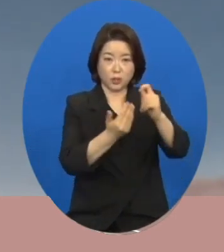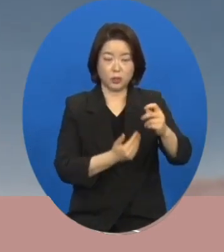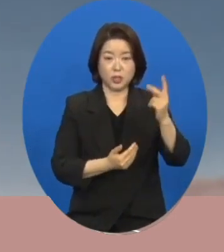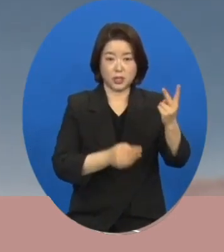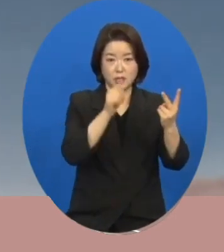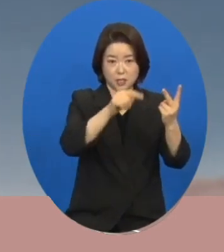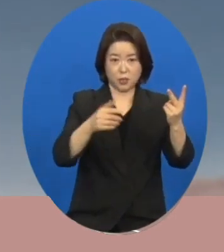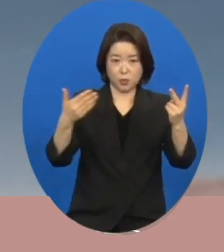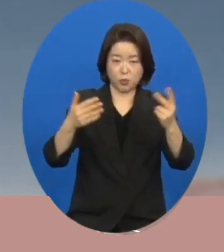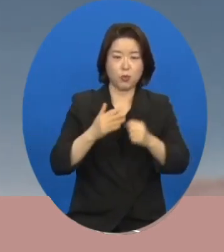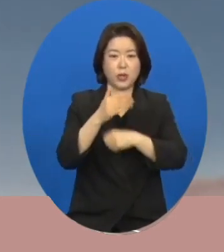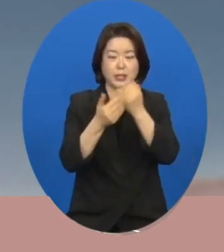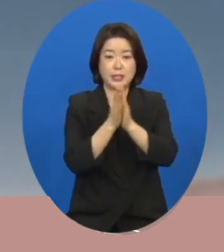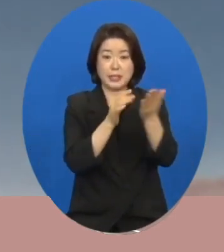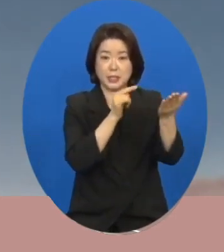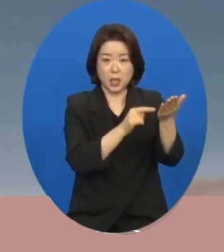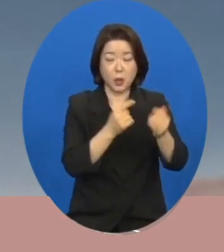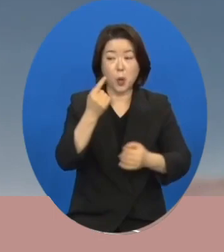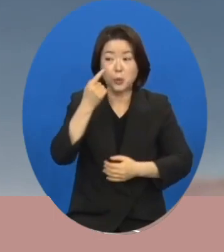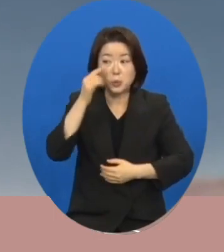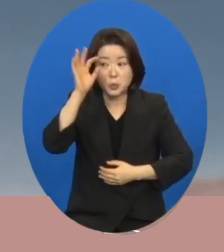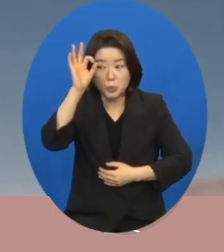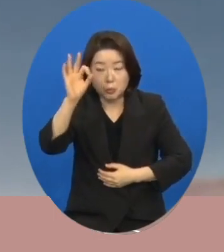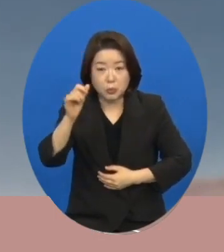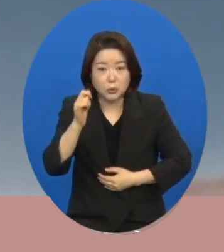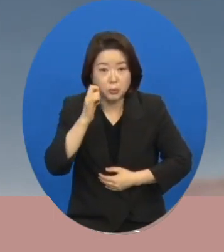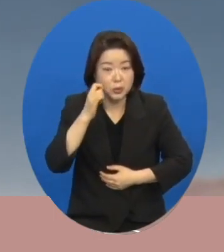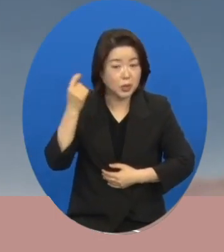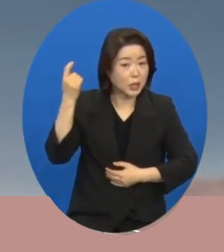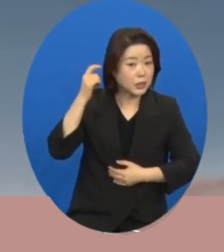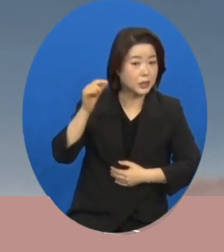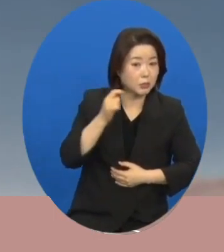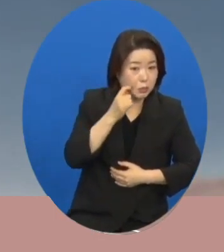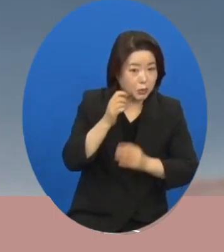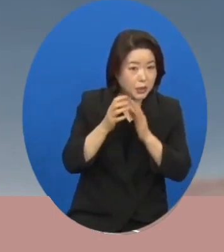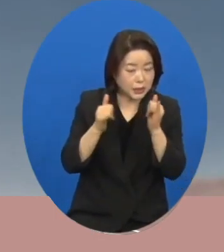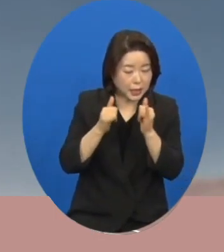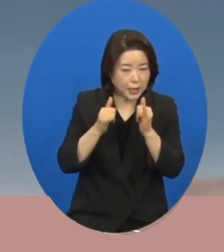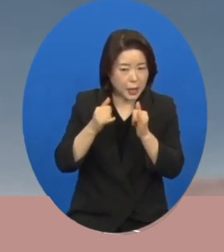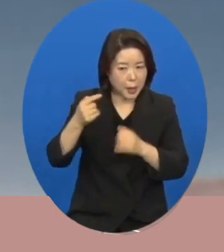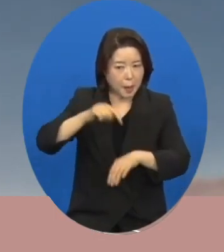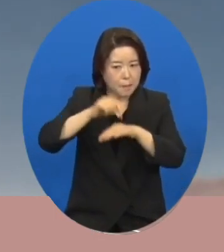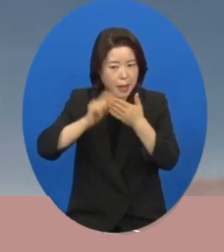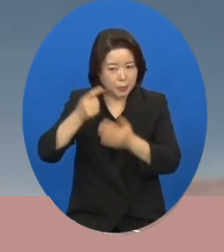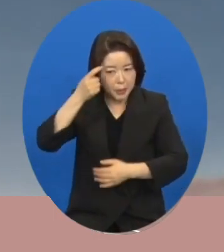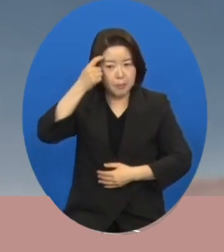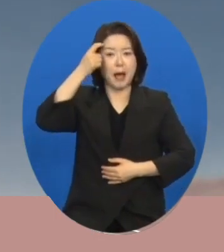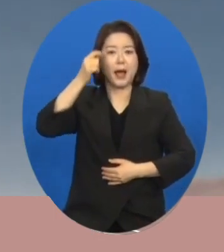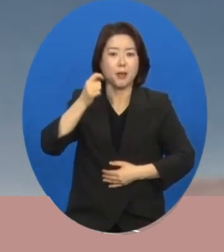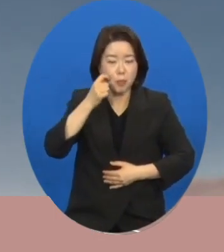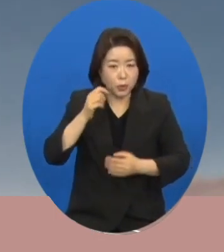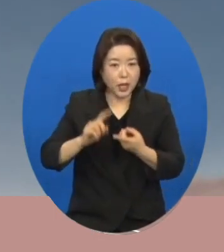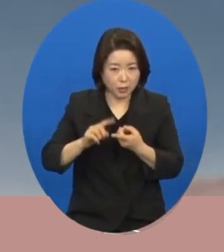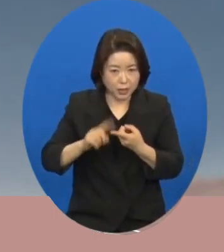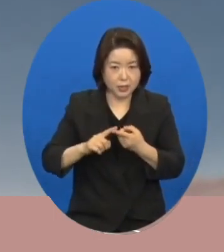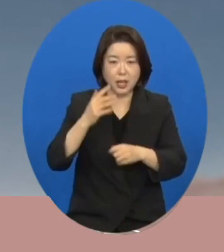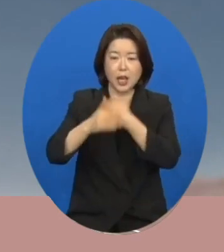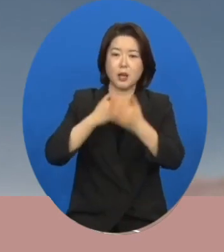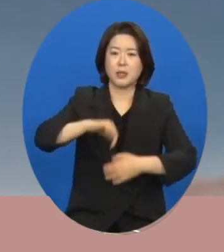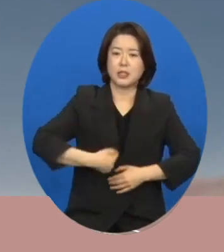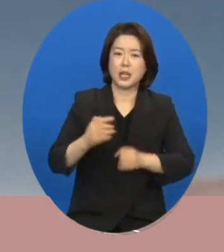성경에 기록한 바 눈으로 보지 못하고 기르듣지 못한 것들 사람의 마음에 떠오르지 않은 것들을 하나님께서는 자기를 사랑하는 사람들에게